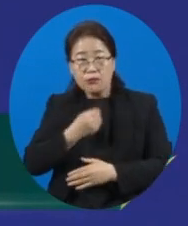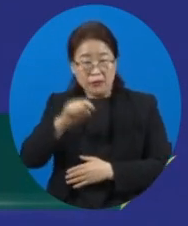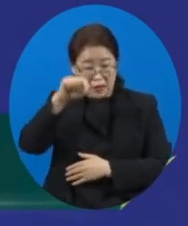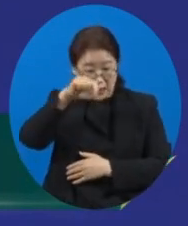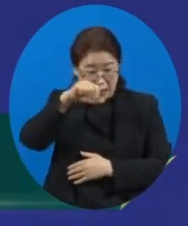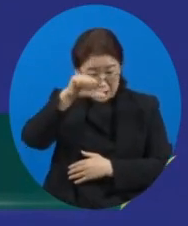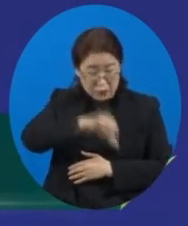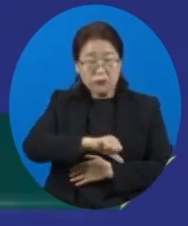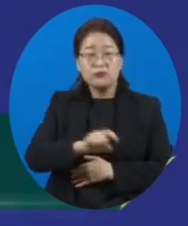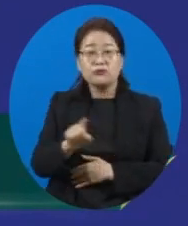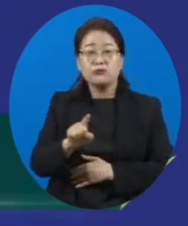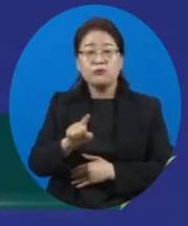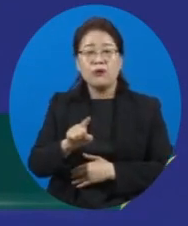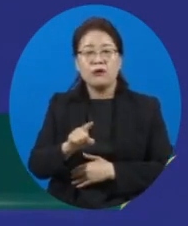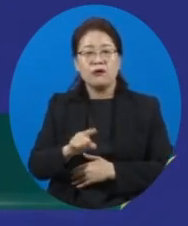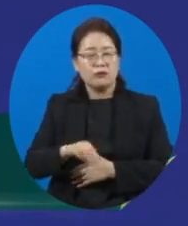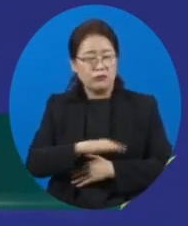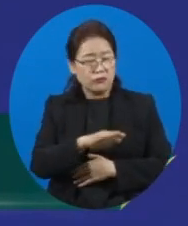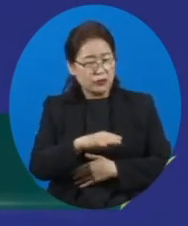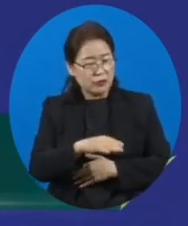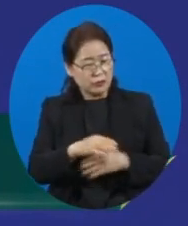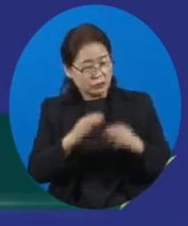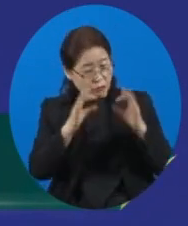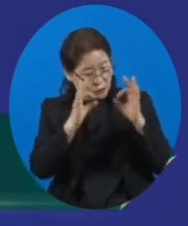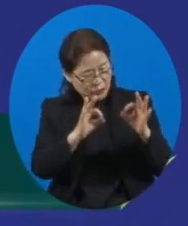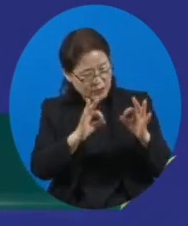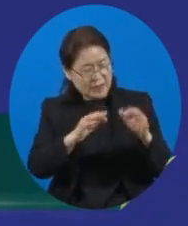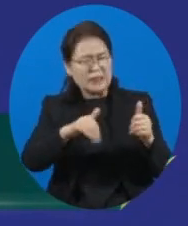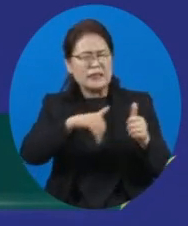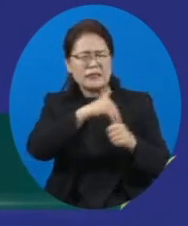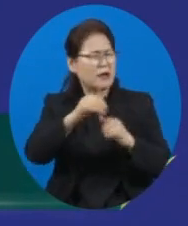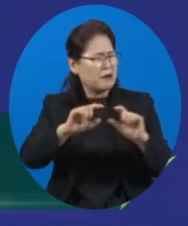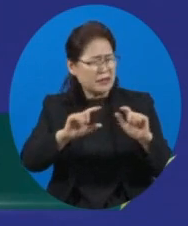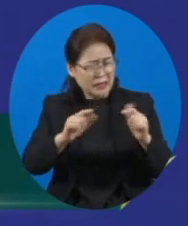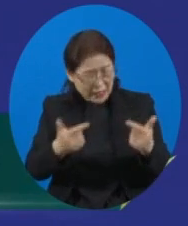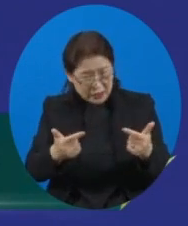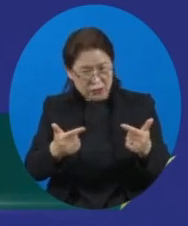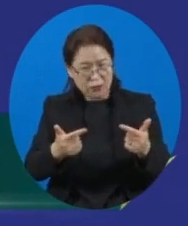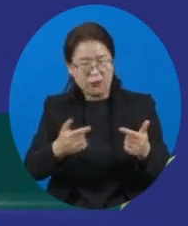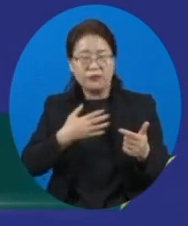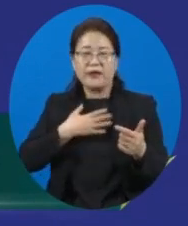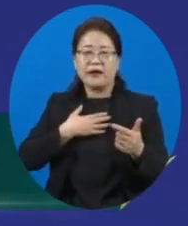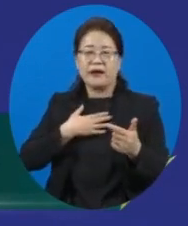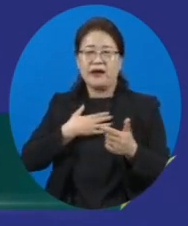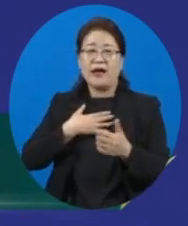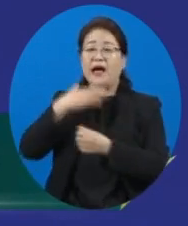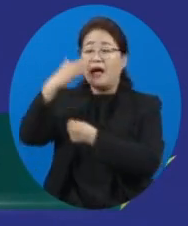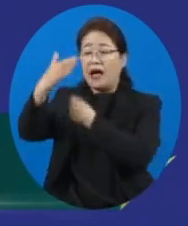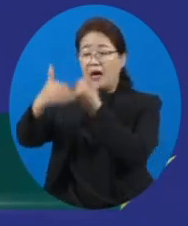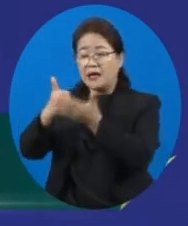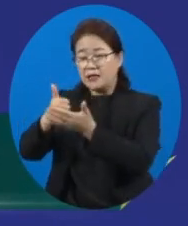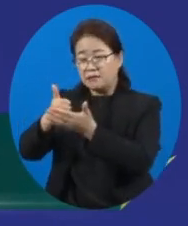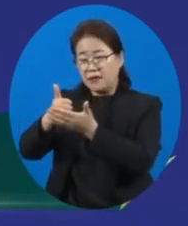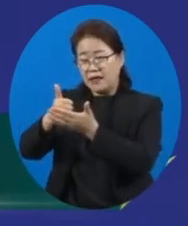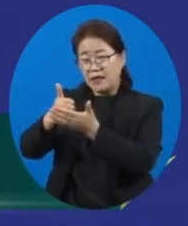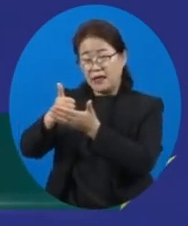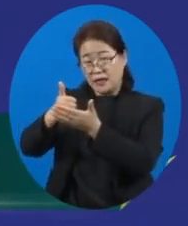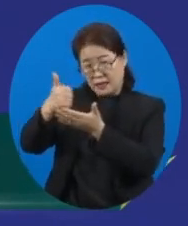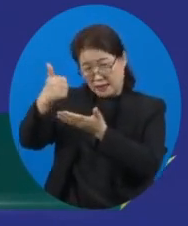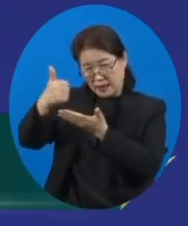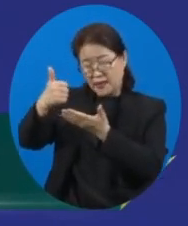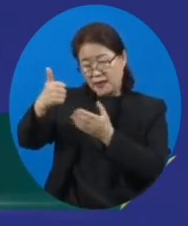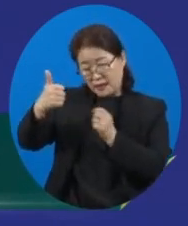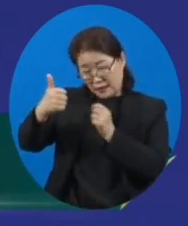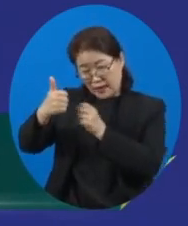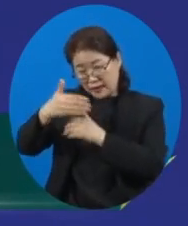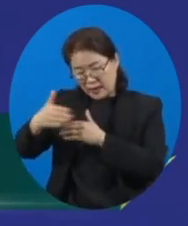저주는요, 우리의 눈에 펼쳐진 어떤 상황이 아니고요, 내가 하나님께로 가까이 가면 그게